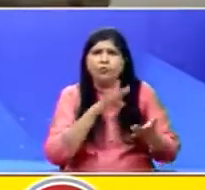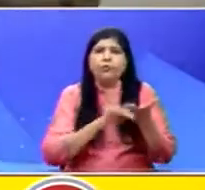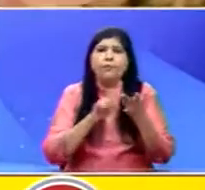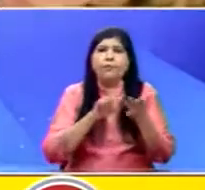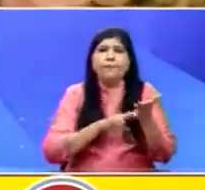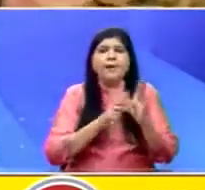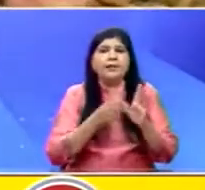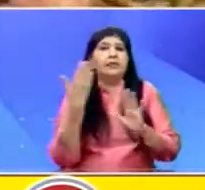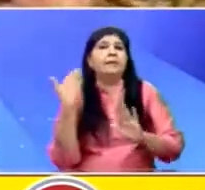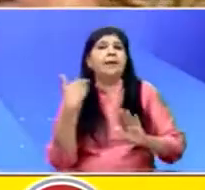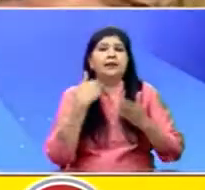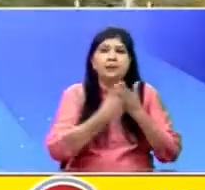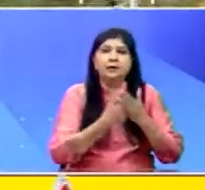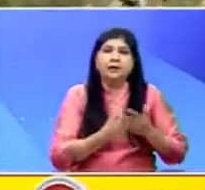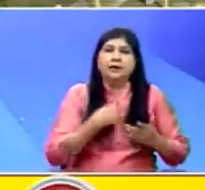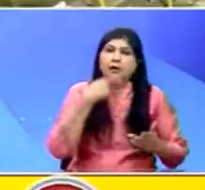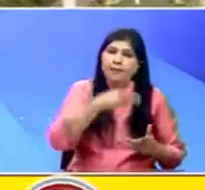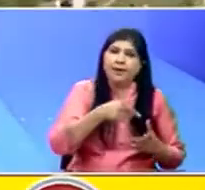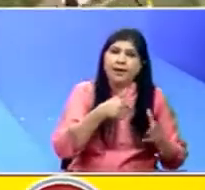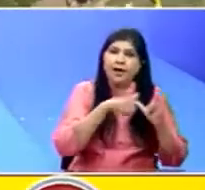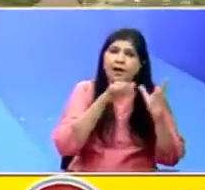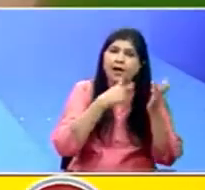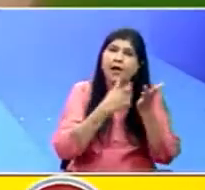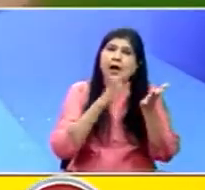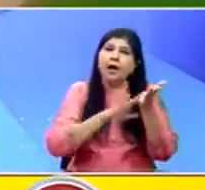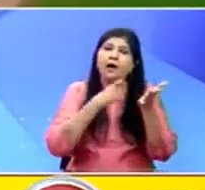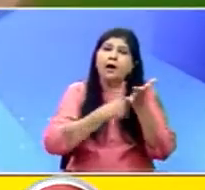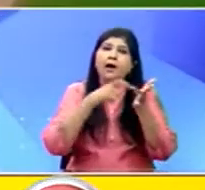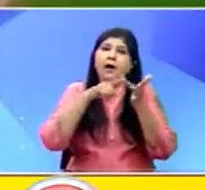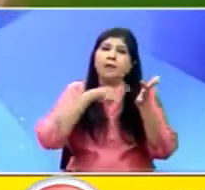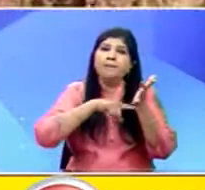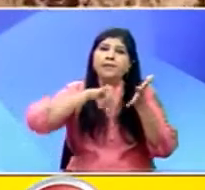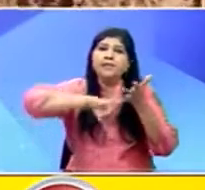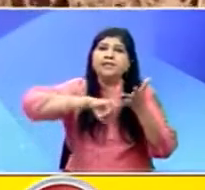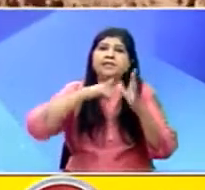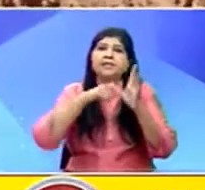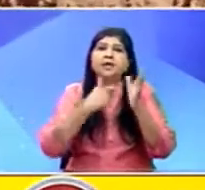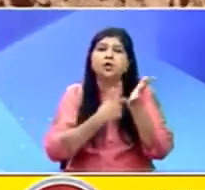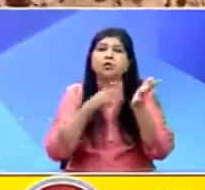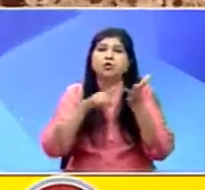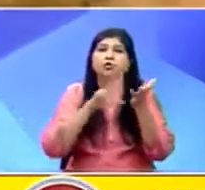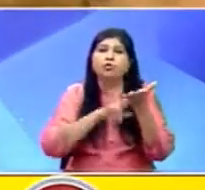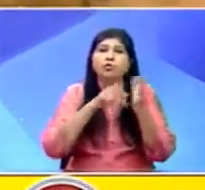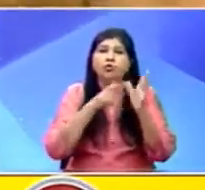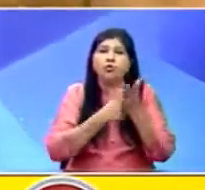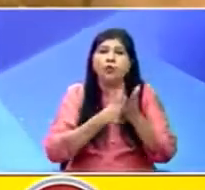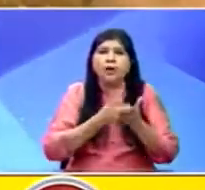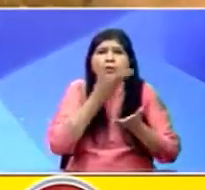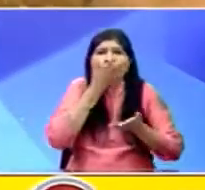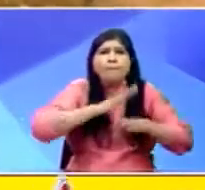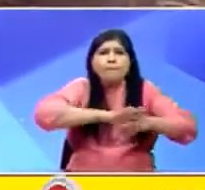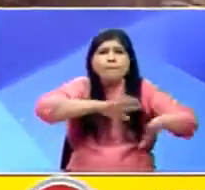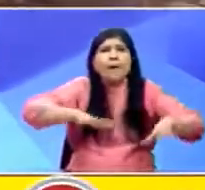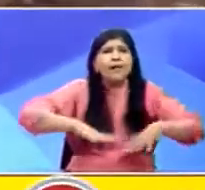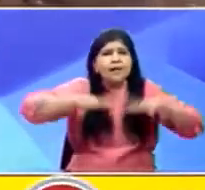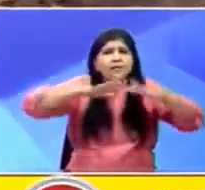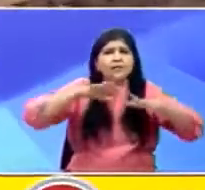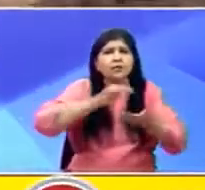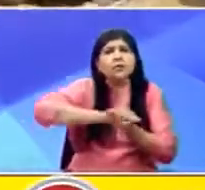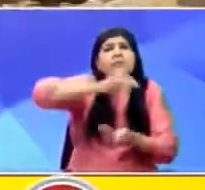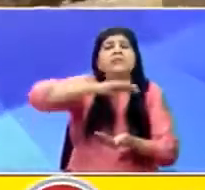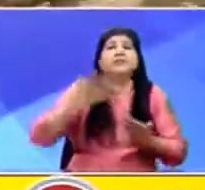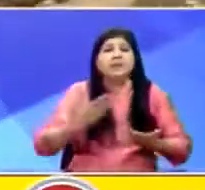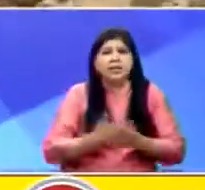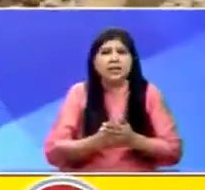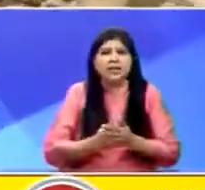पहले मैंने अमृत सरोवर की बात की थी। उसके बाद अलग अलग जिलों में स्थानीय